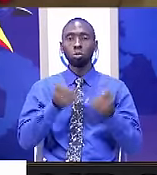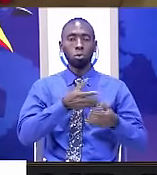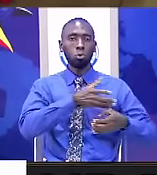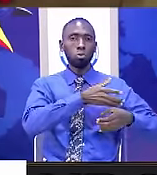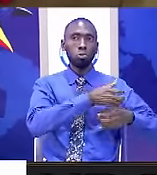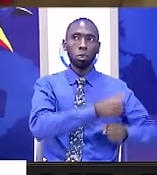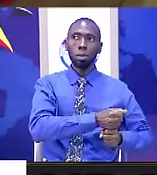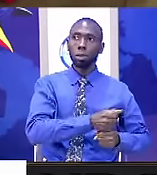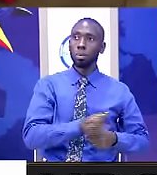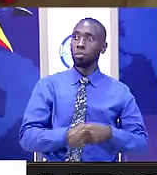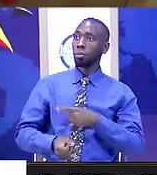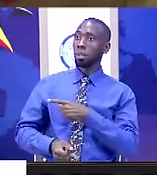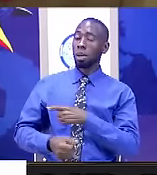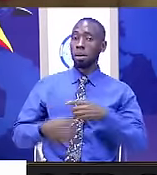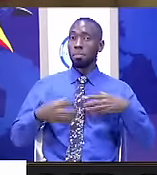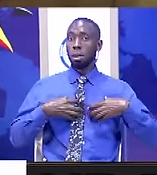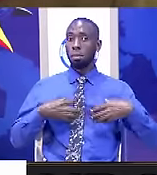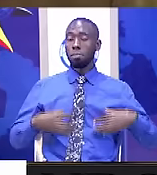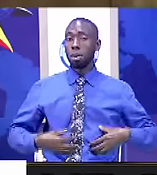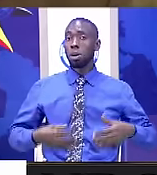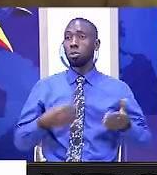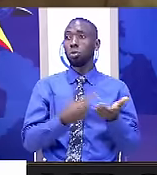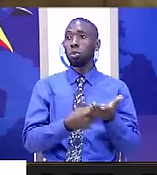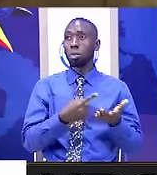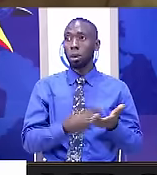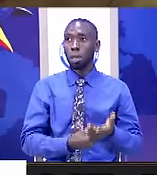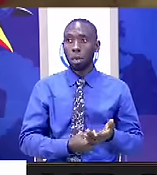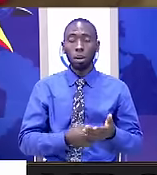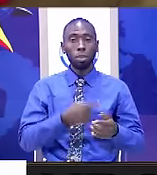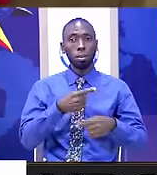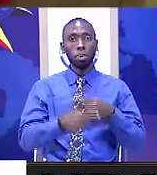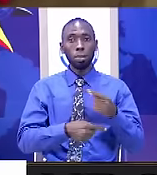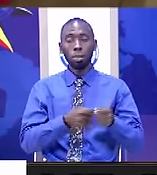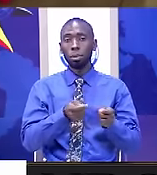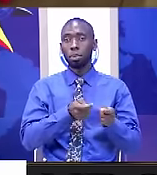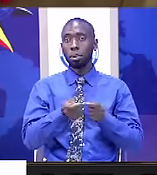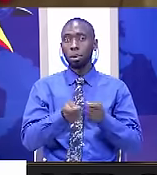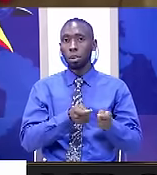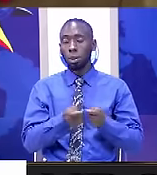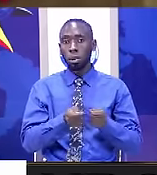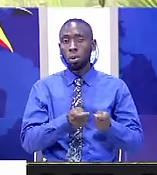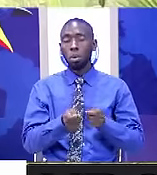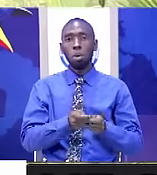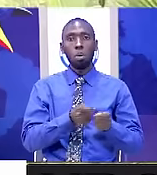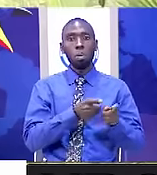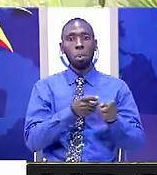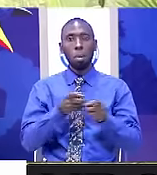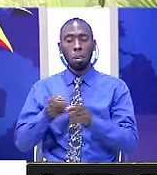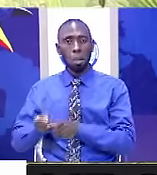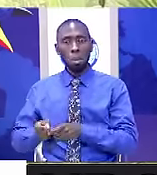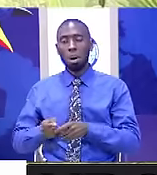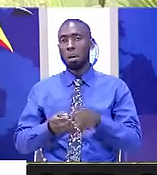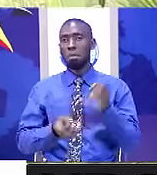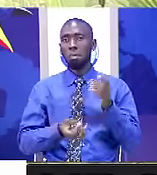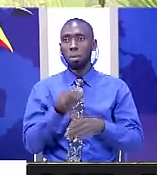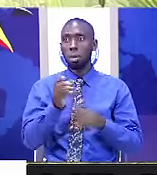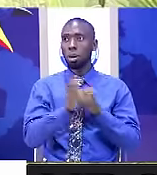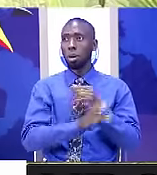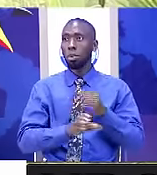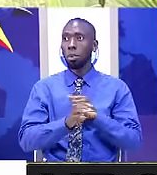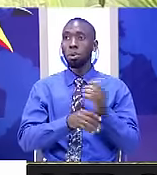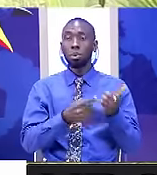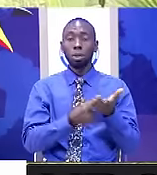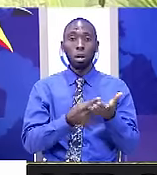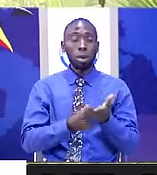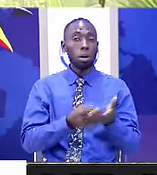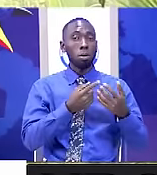nti likuuma abantu n'okukola ng'engabo okuziyiza obulumbaganyi bwonna obuyinza okukolebwa ku nsi yattu Uganda. Eggye ly'eggwanga lyenyigidde